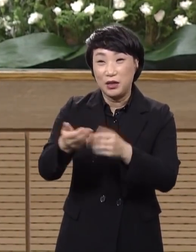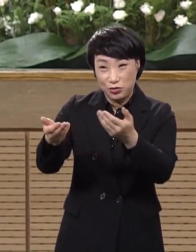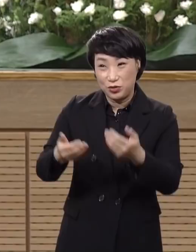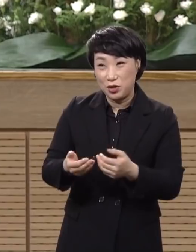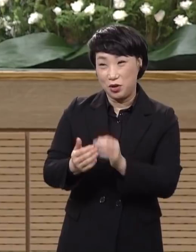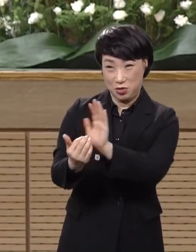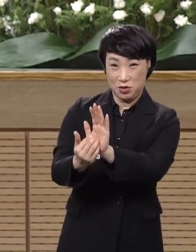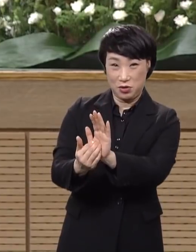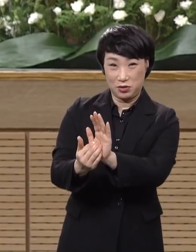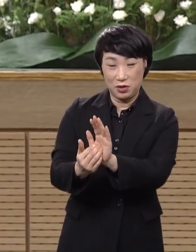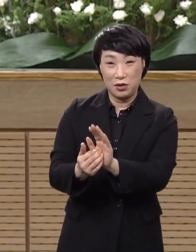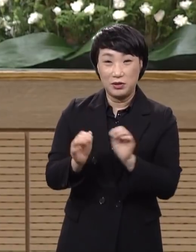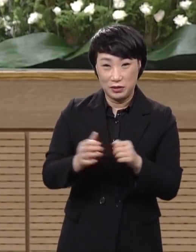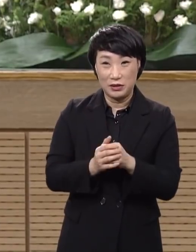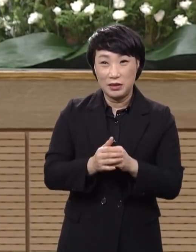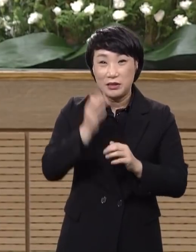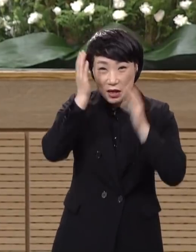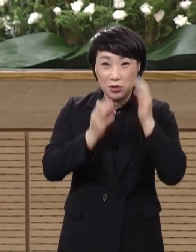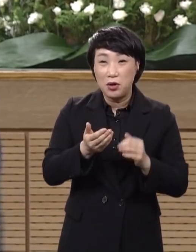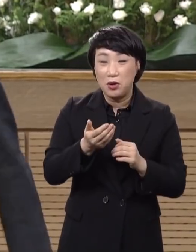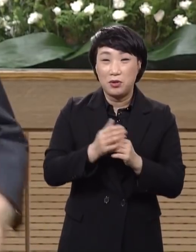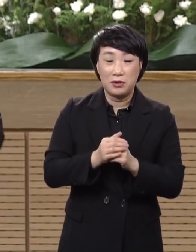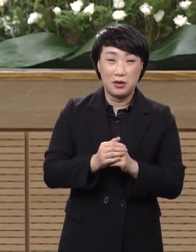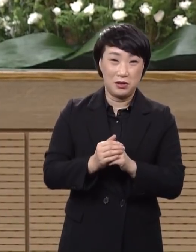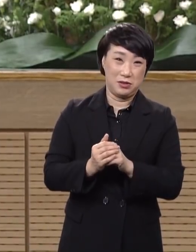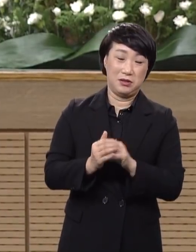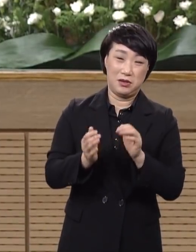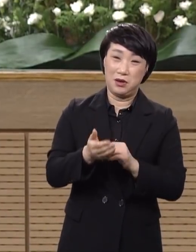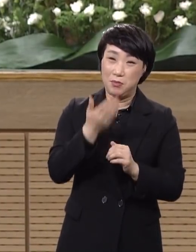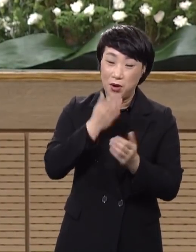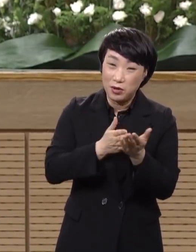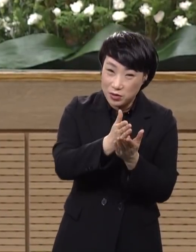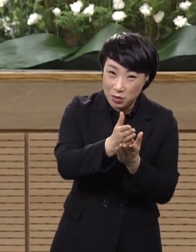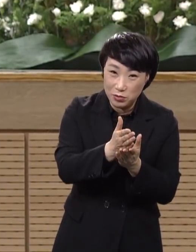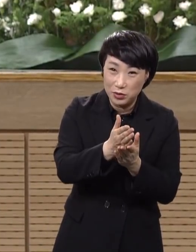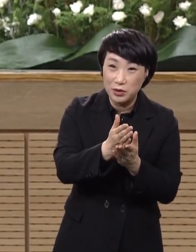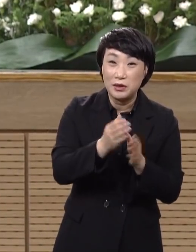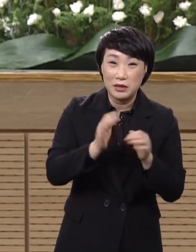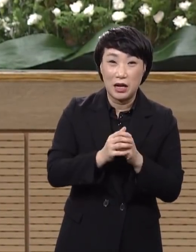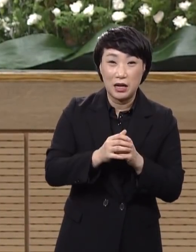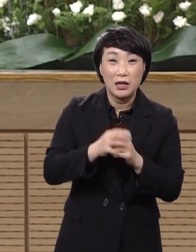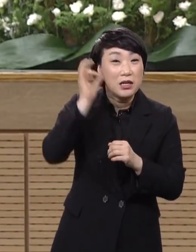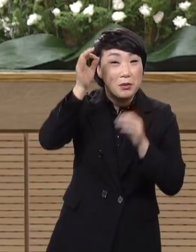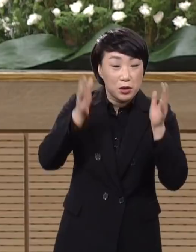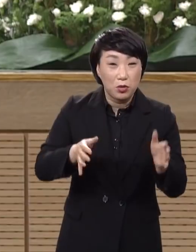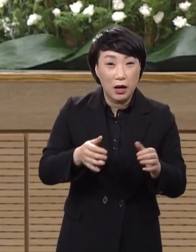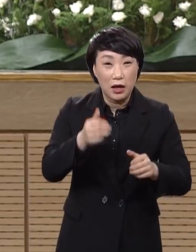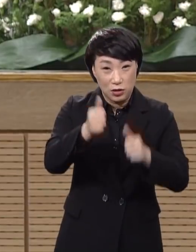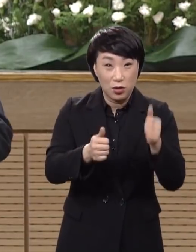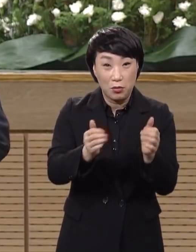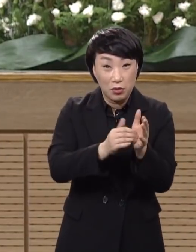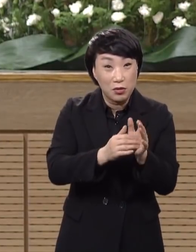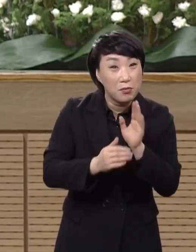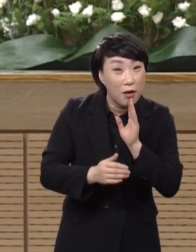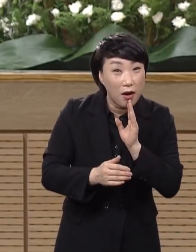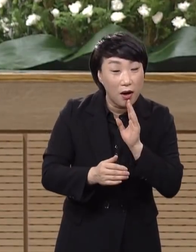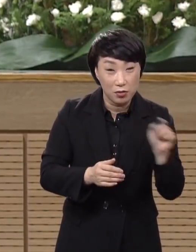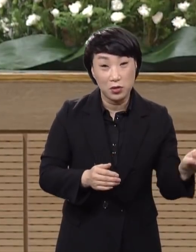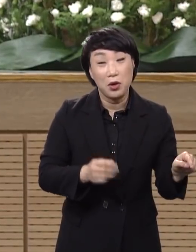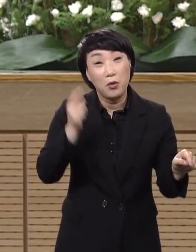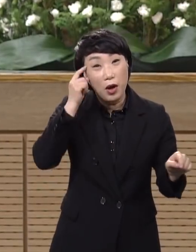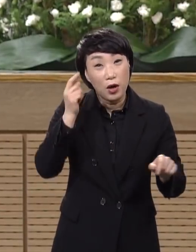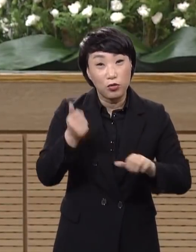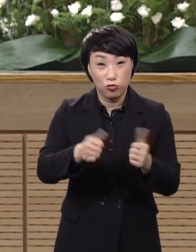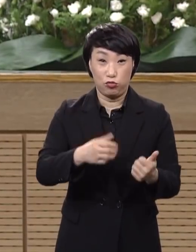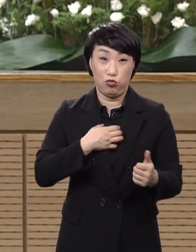철저하게 그가 채소를 먹지 않았습니까? 예, 죽을 수 있는데 왜 그랬을까?